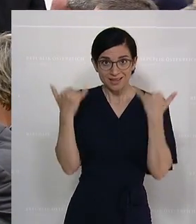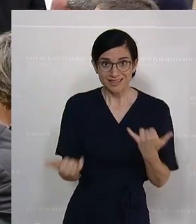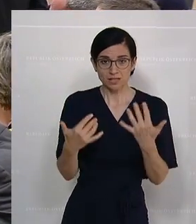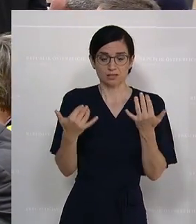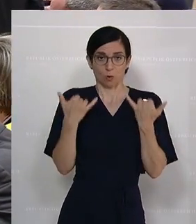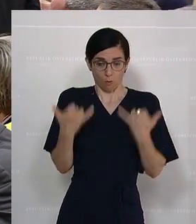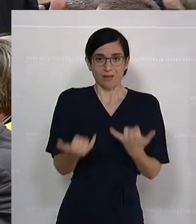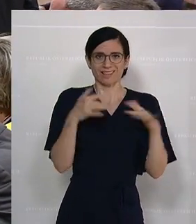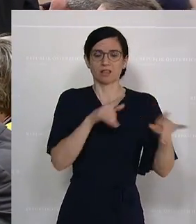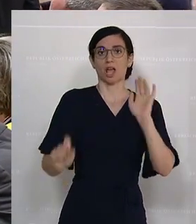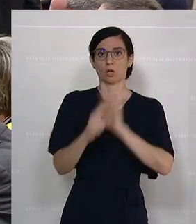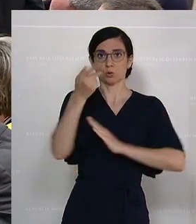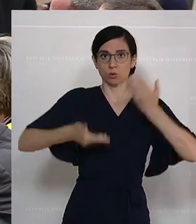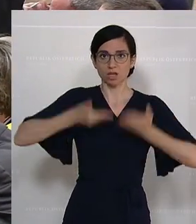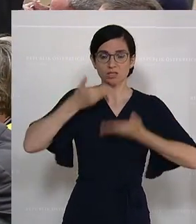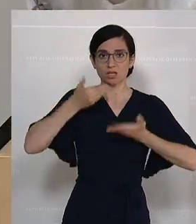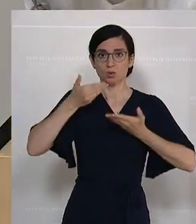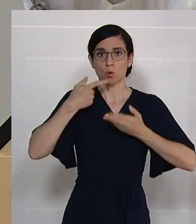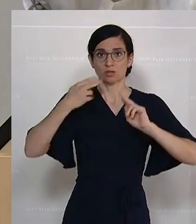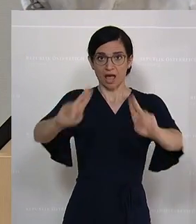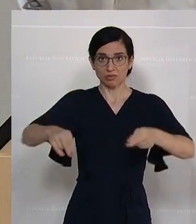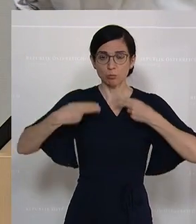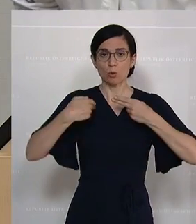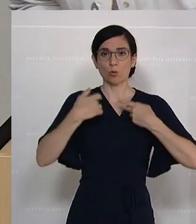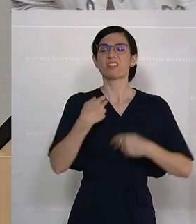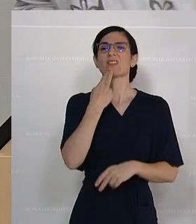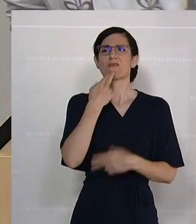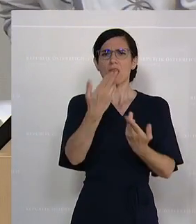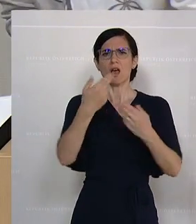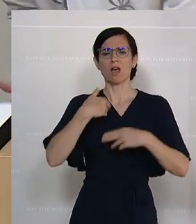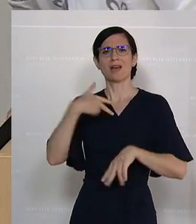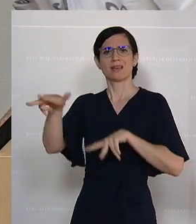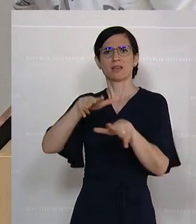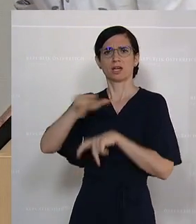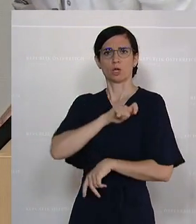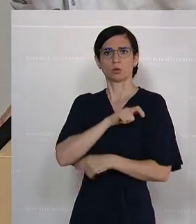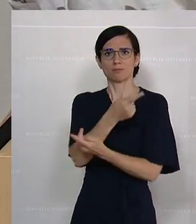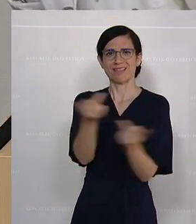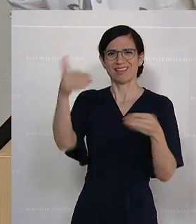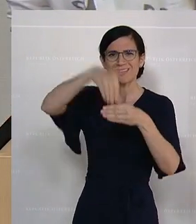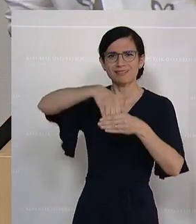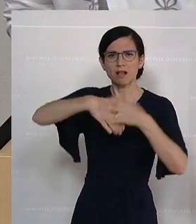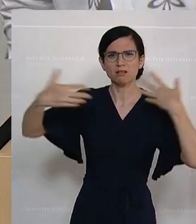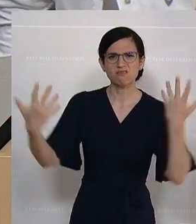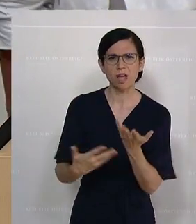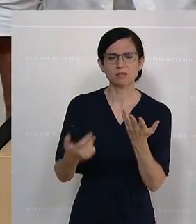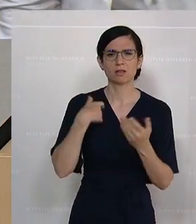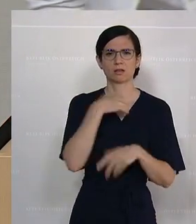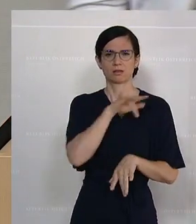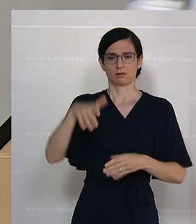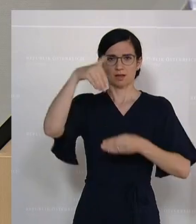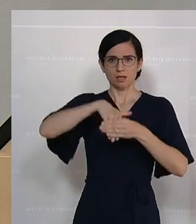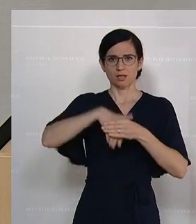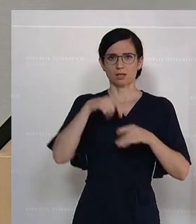eine sondersitzung einberufen von den regierungsfraktionen unter ihm hat dieser sondersitzung ist genau ein teil